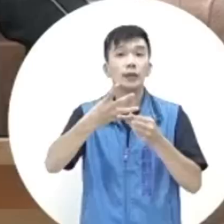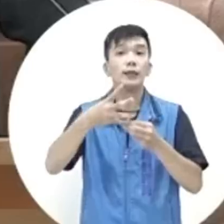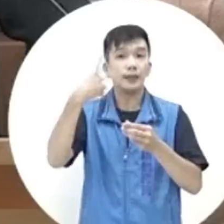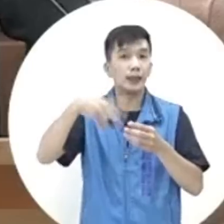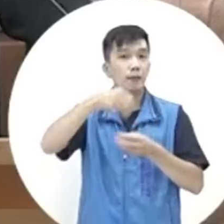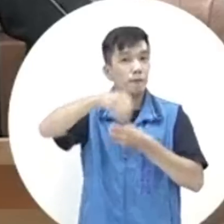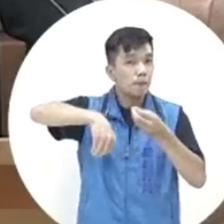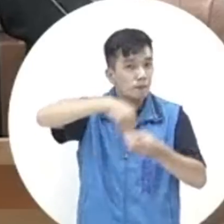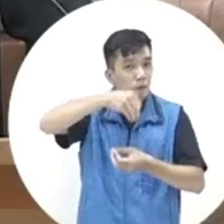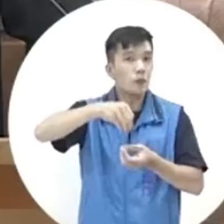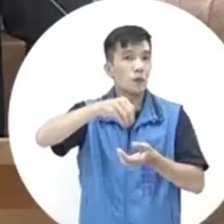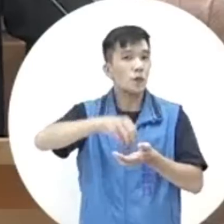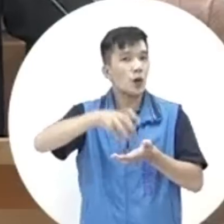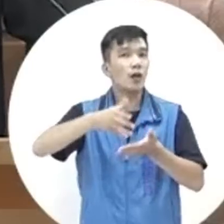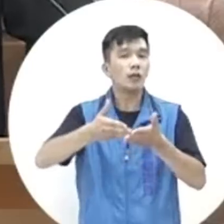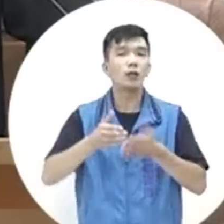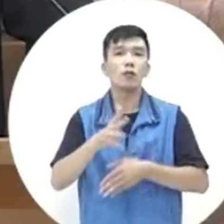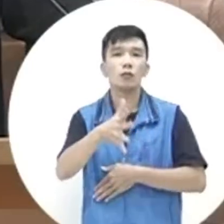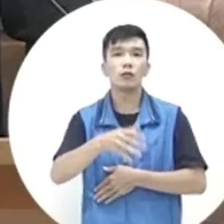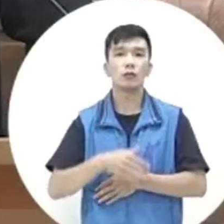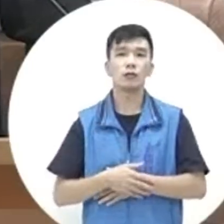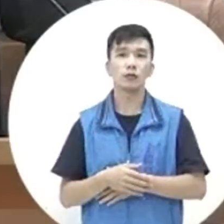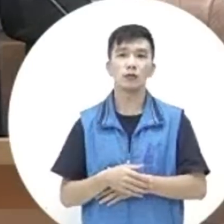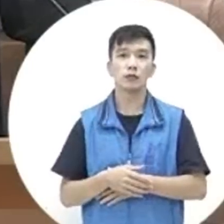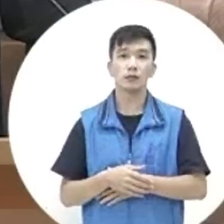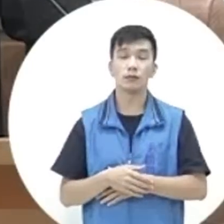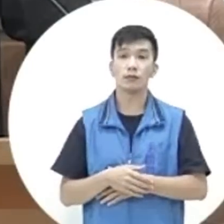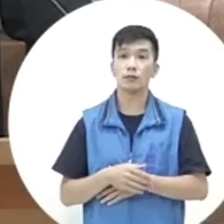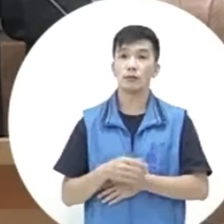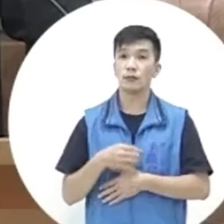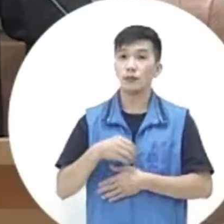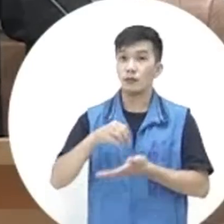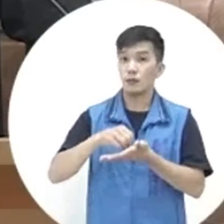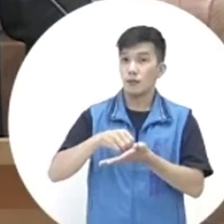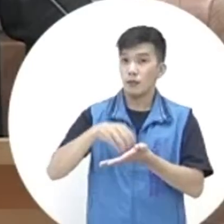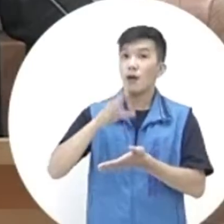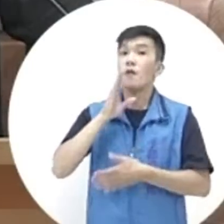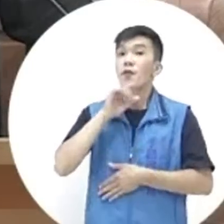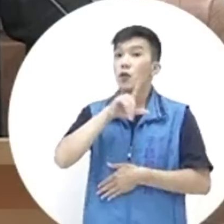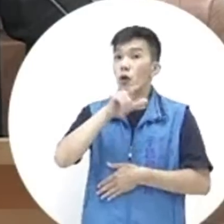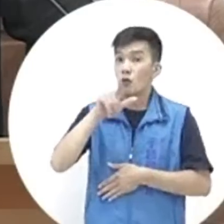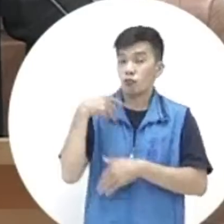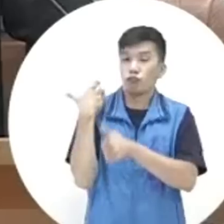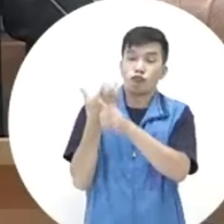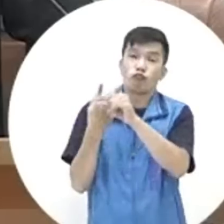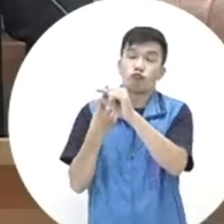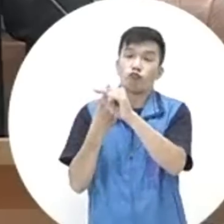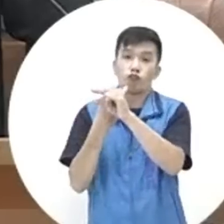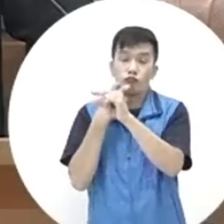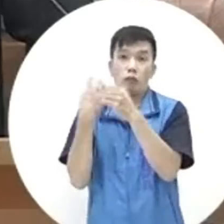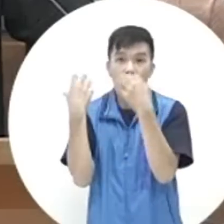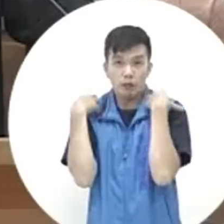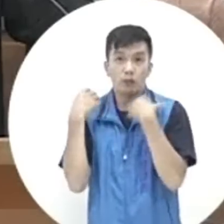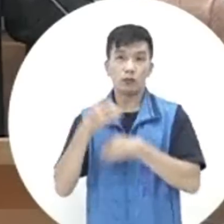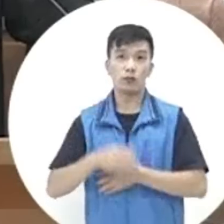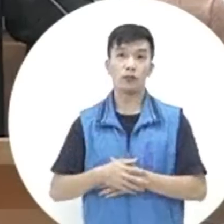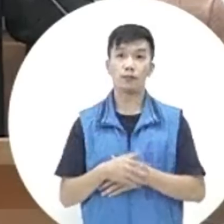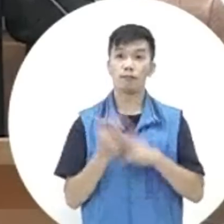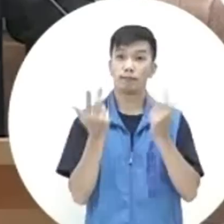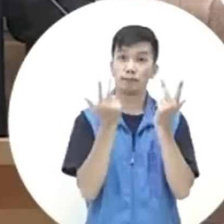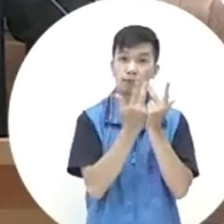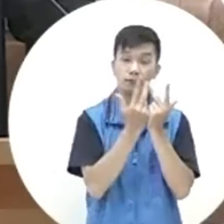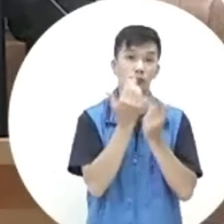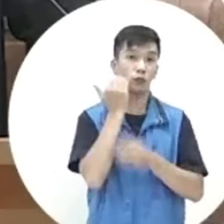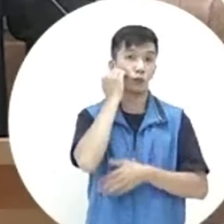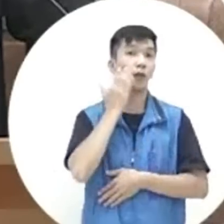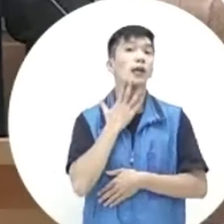核废料的问题是中央要去解决的问题， 我们干事储存槽修改以后，